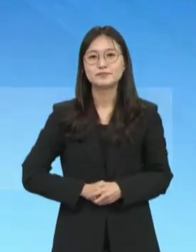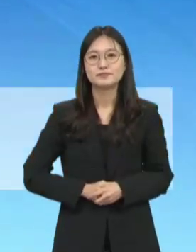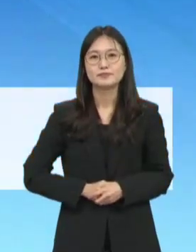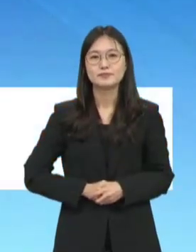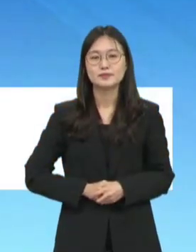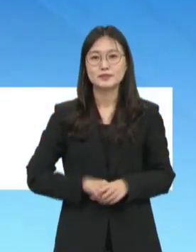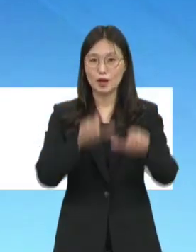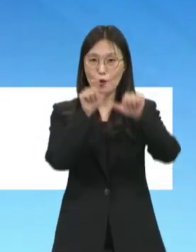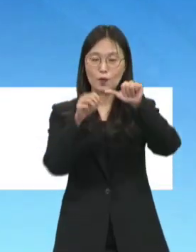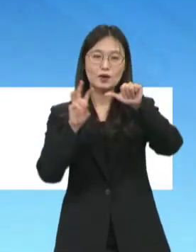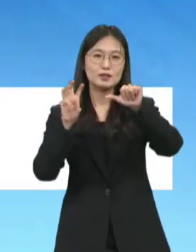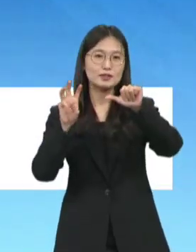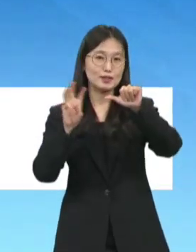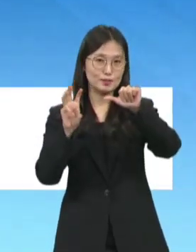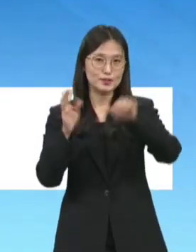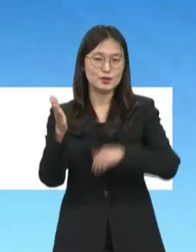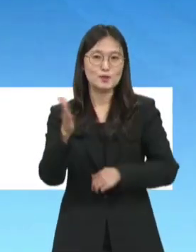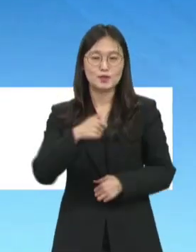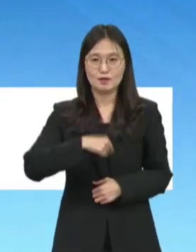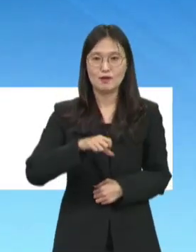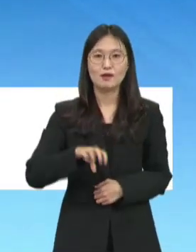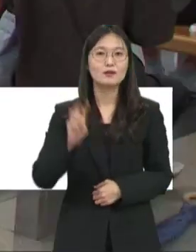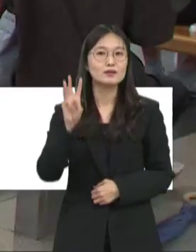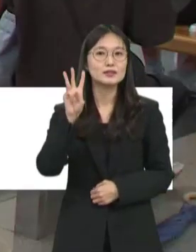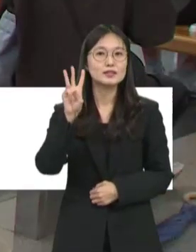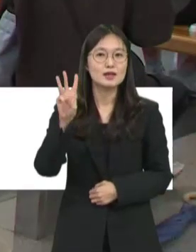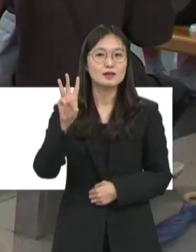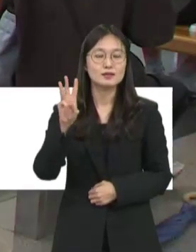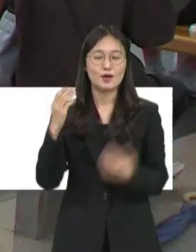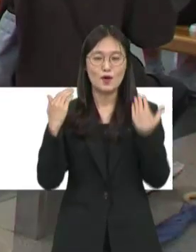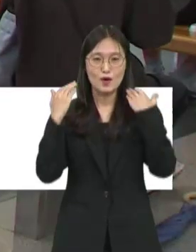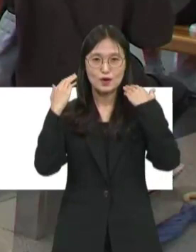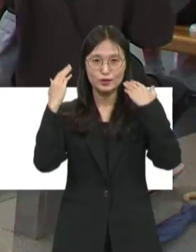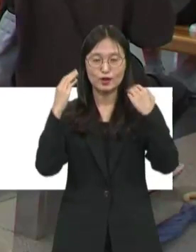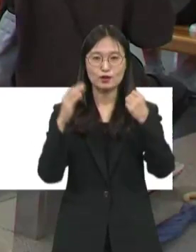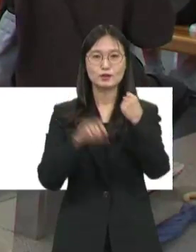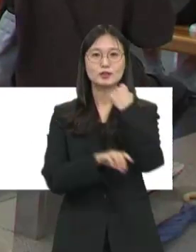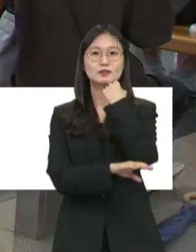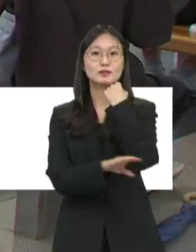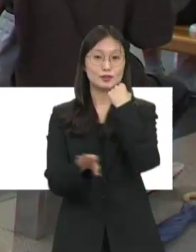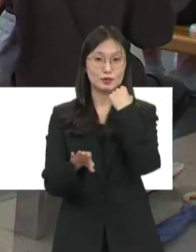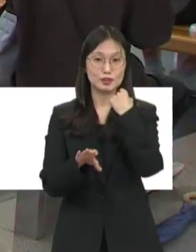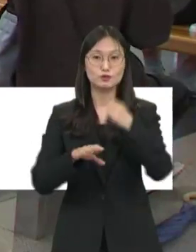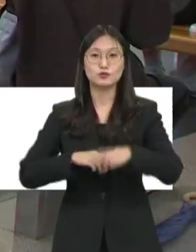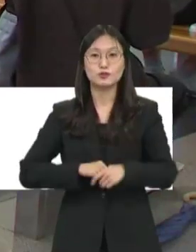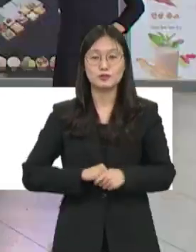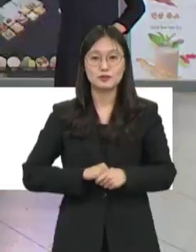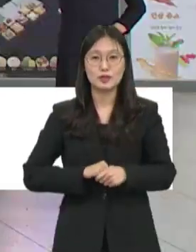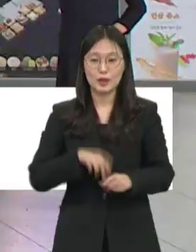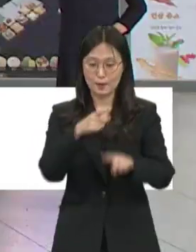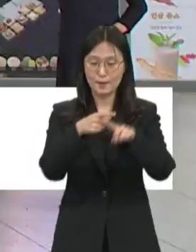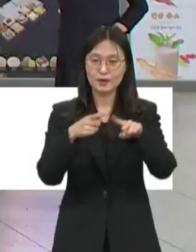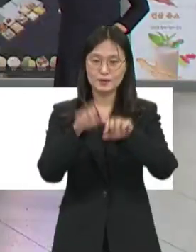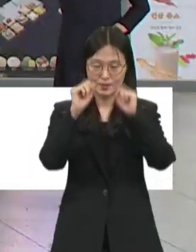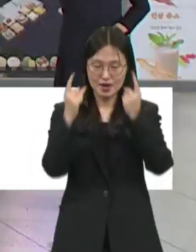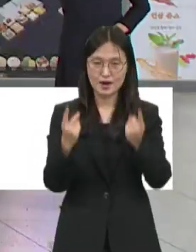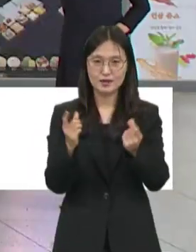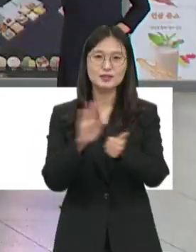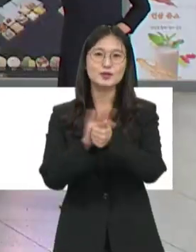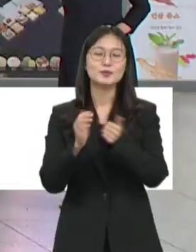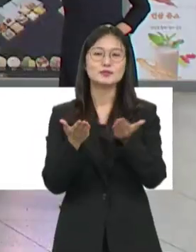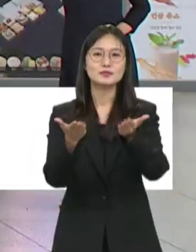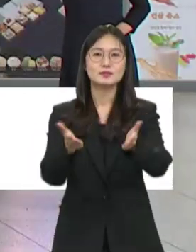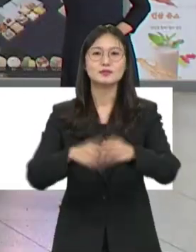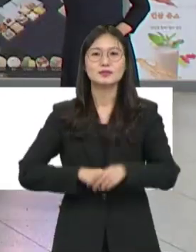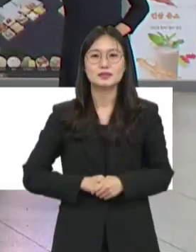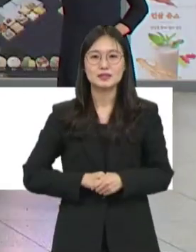다음 달 30일부터 자녀가 셋 이상인 가족은 KTX 반값에 이용할 수 있습니다 코레일은 기존 두 자녀